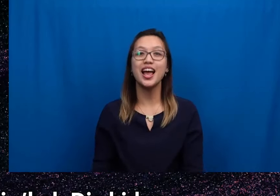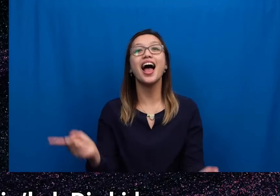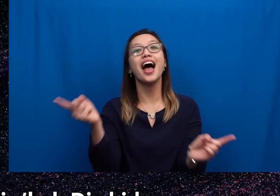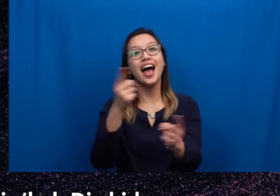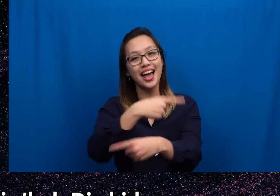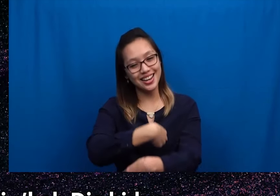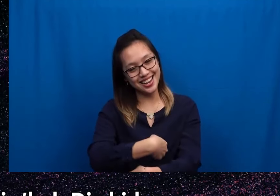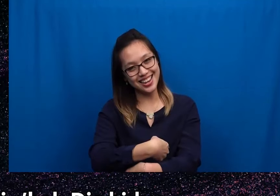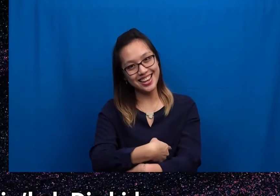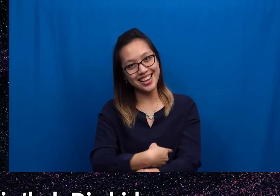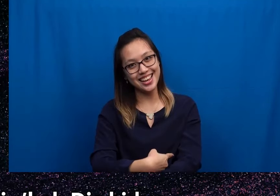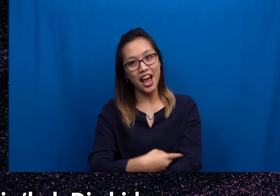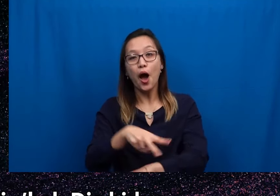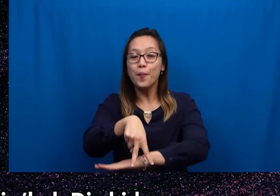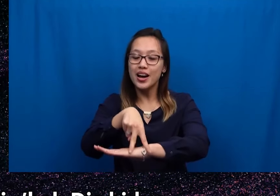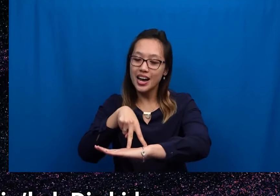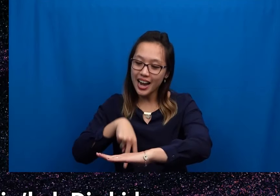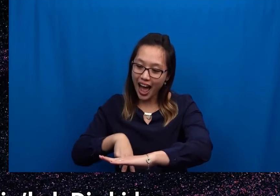Hidup jadi